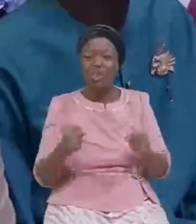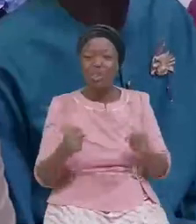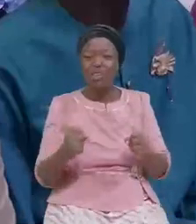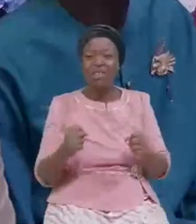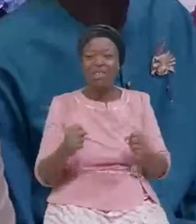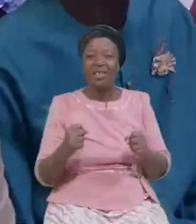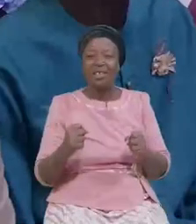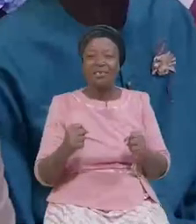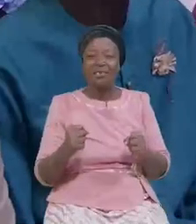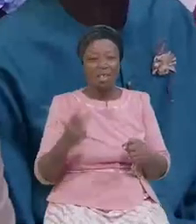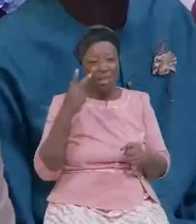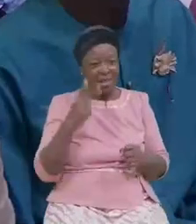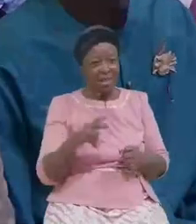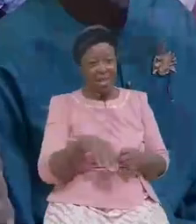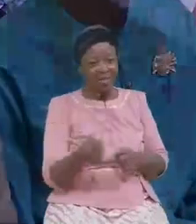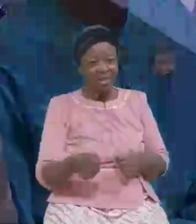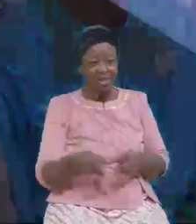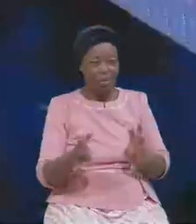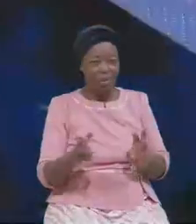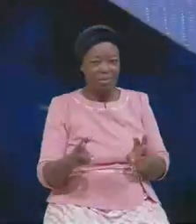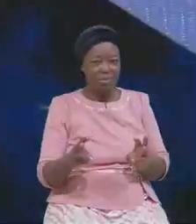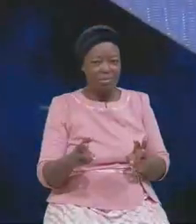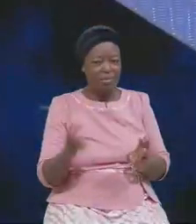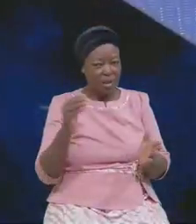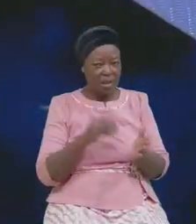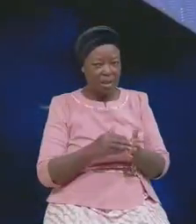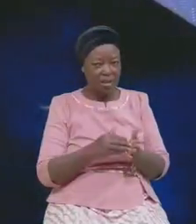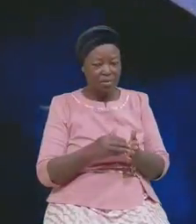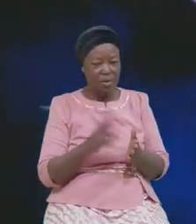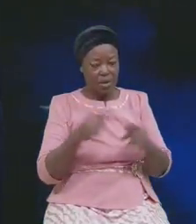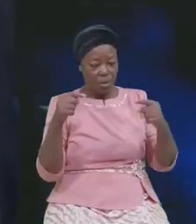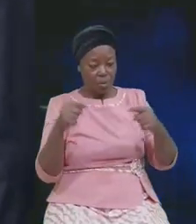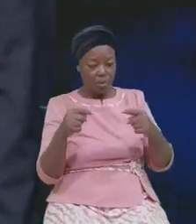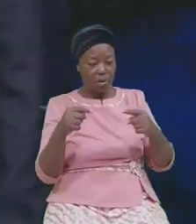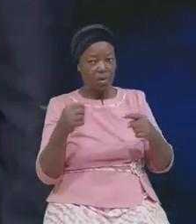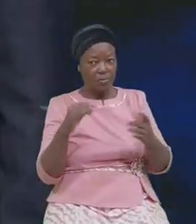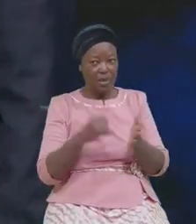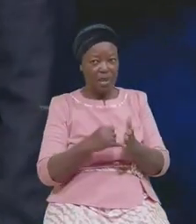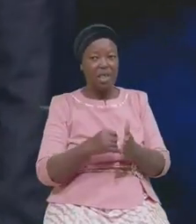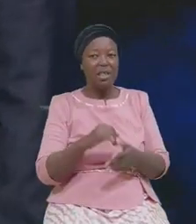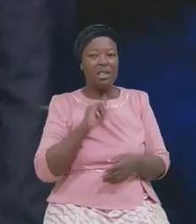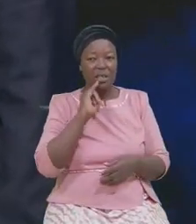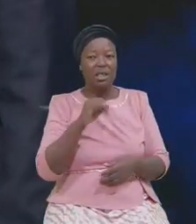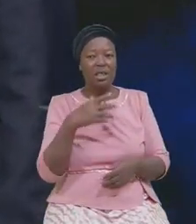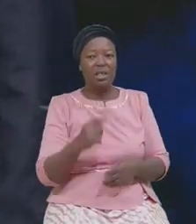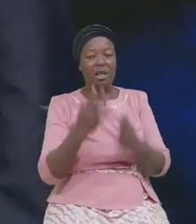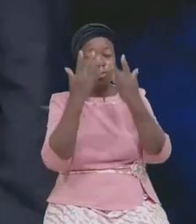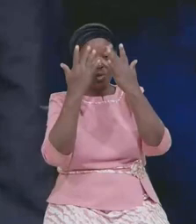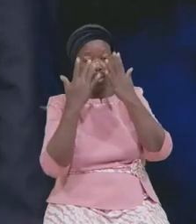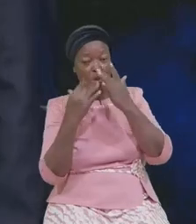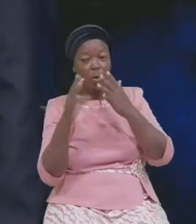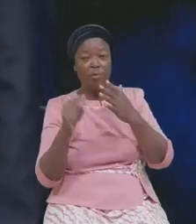Regardez l'autre côté de cette pièce-là. La tristesse du monde est notre